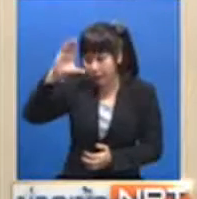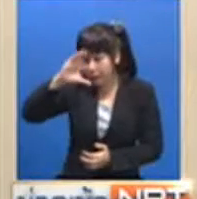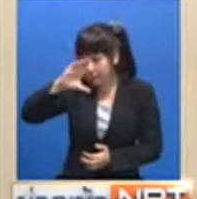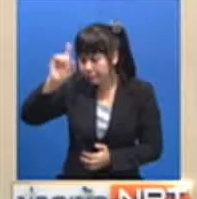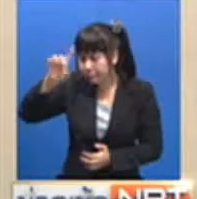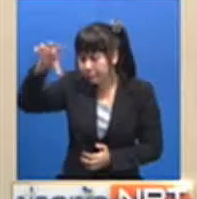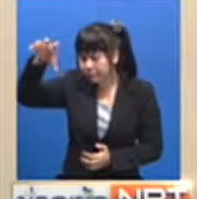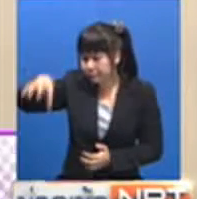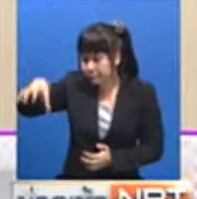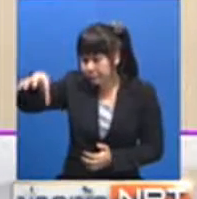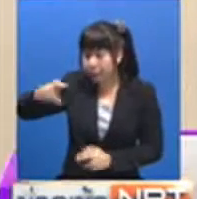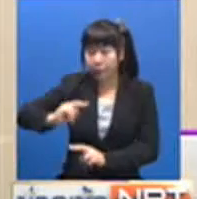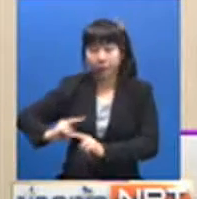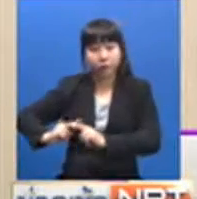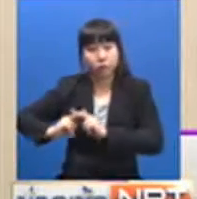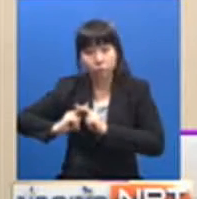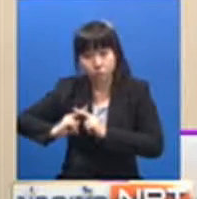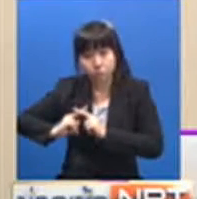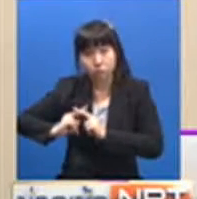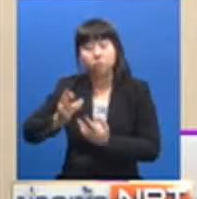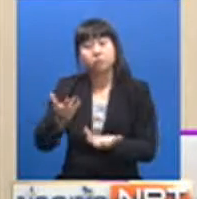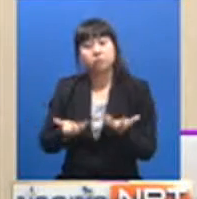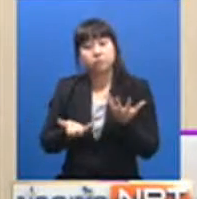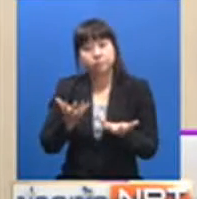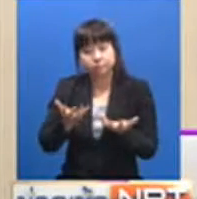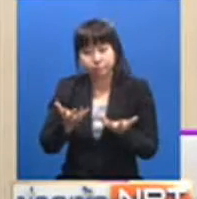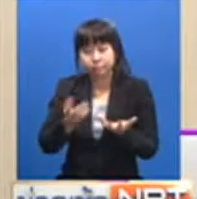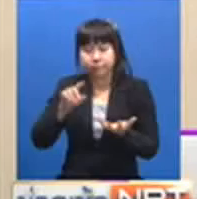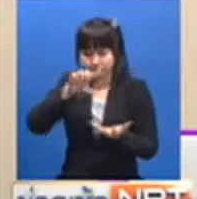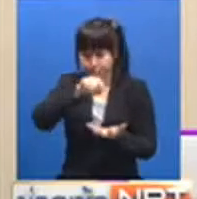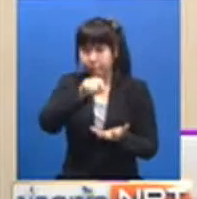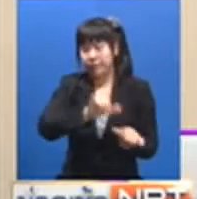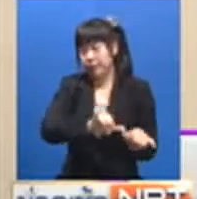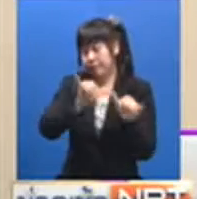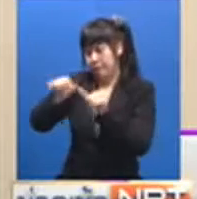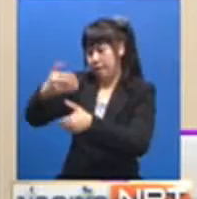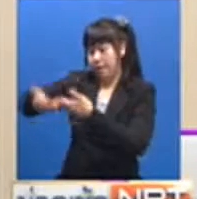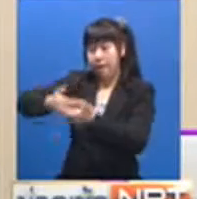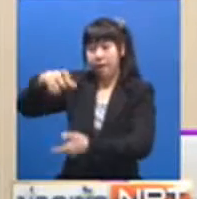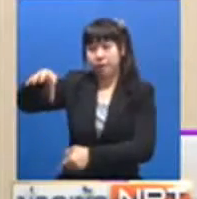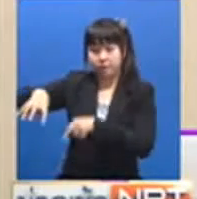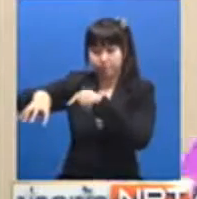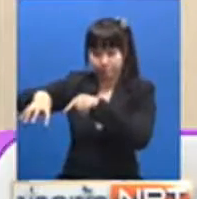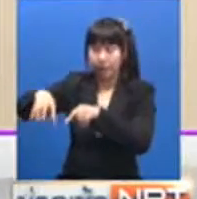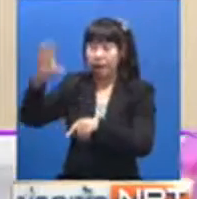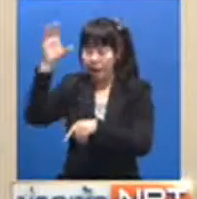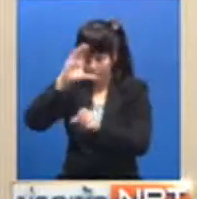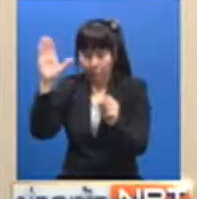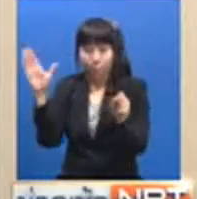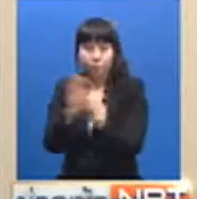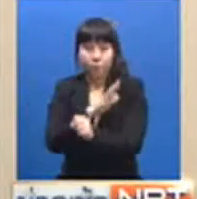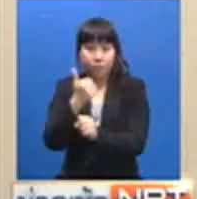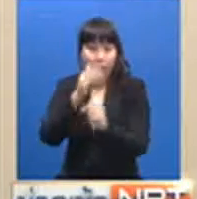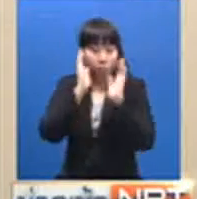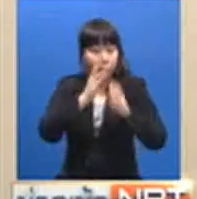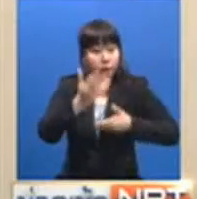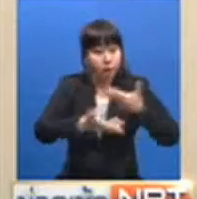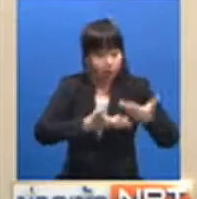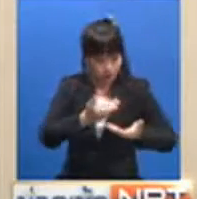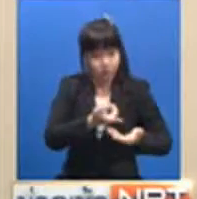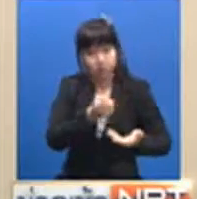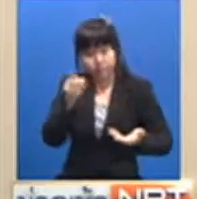ะเป็นที่เอกชนหรือที่ในการที่จะให้ไปค้าขายอะไรต่างๆเนี่ยครบหมดนะครับถ้าพ่อค้าแม่ค้าจะไปข